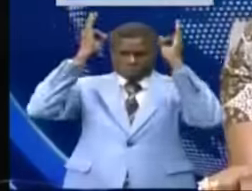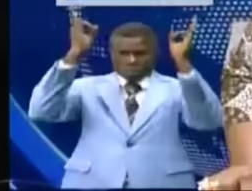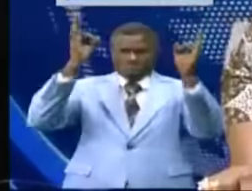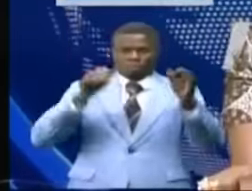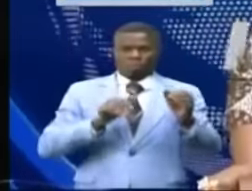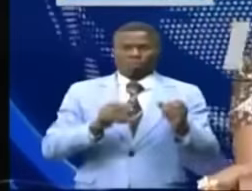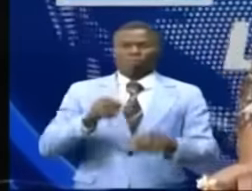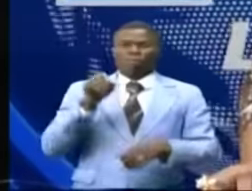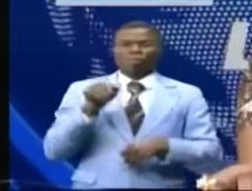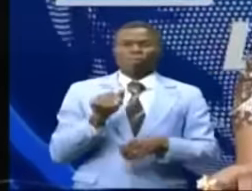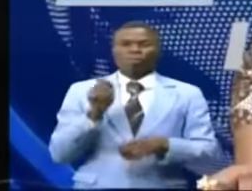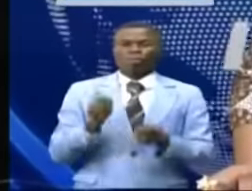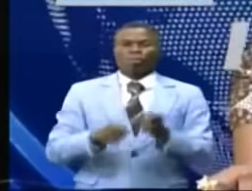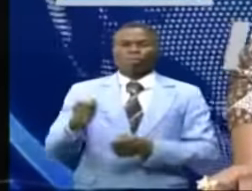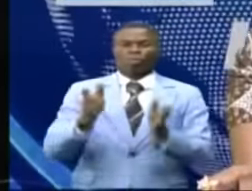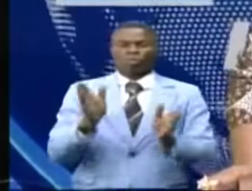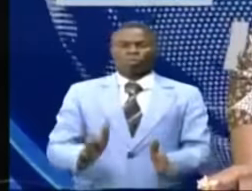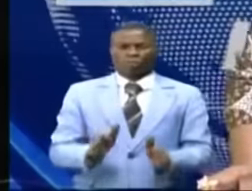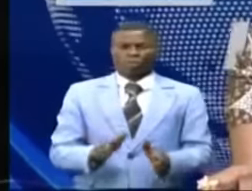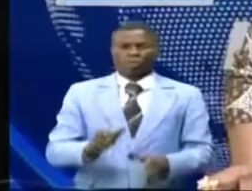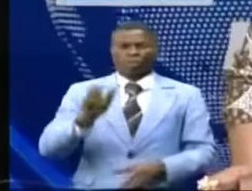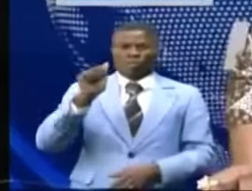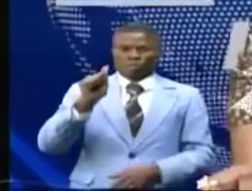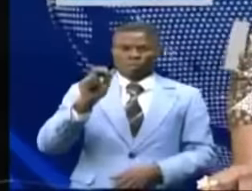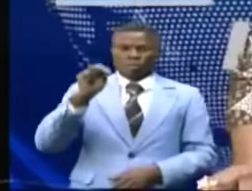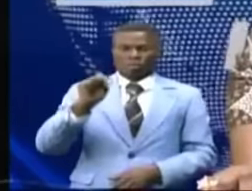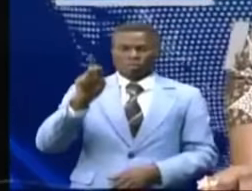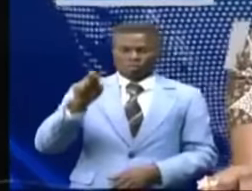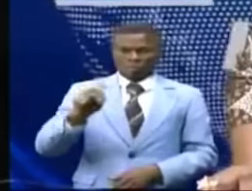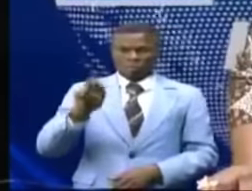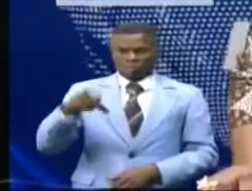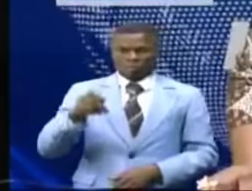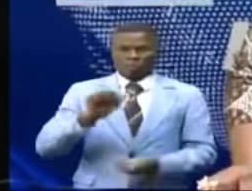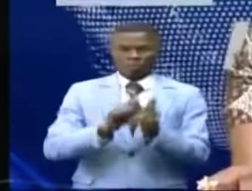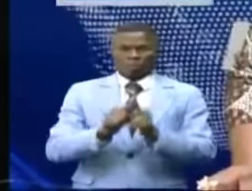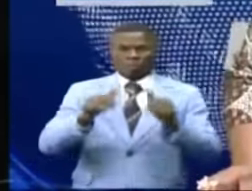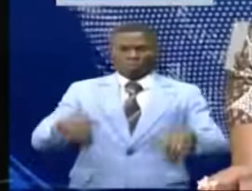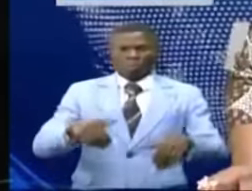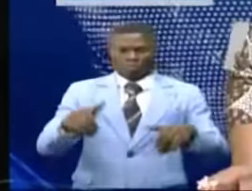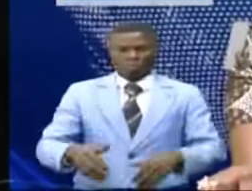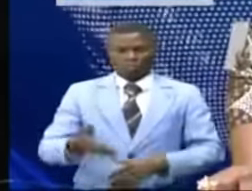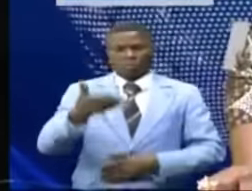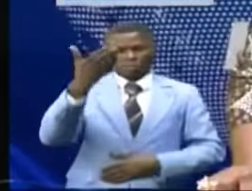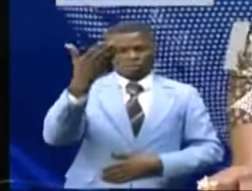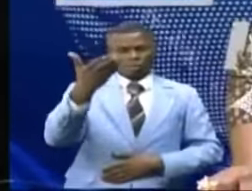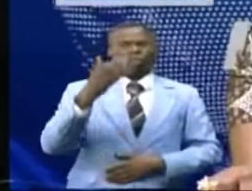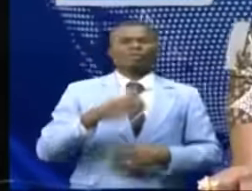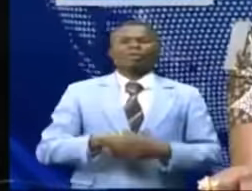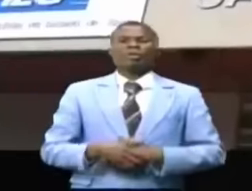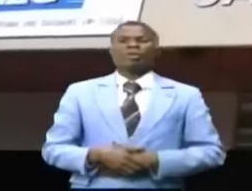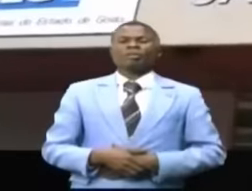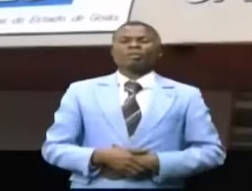directeur général de l'ANAPI, Anthony Kinzo, notamment dans le secteur agricole. Patrick Michel Mukoui, Emmanuela, commissaire.